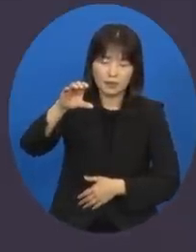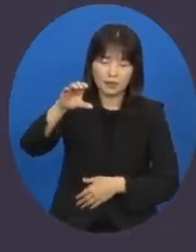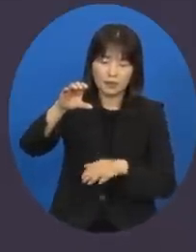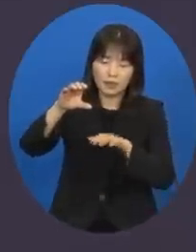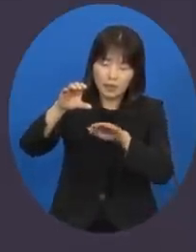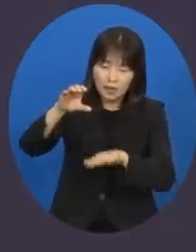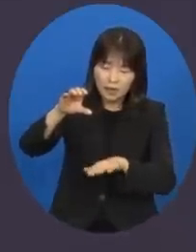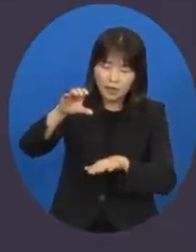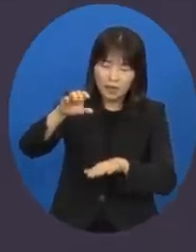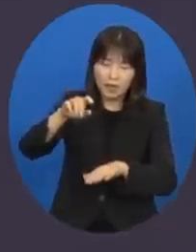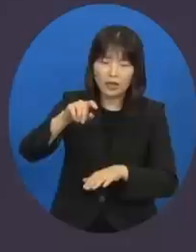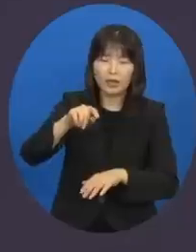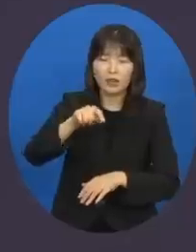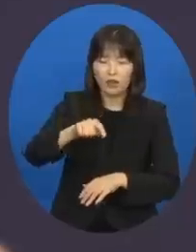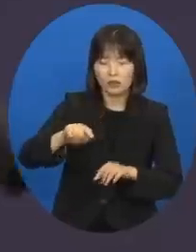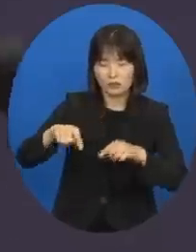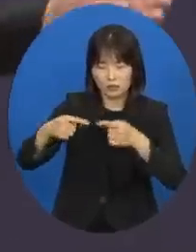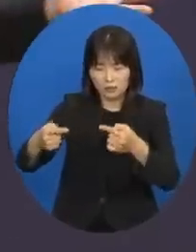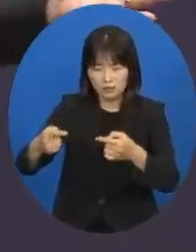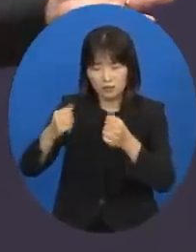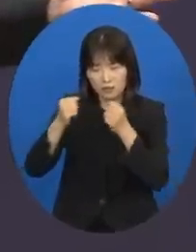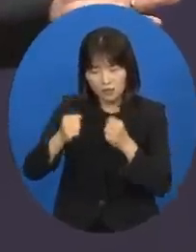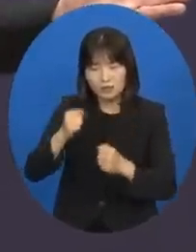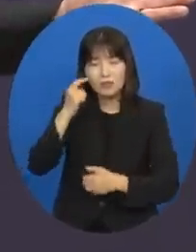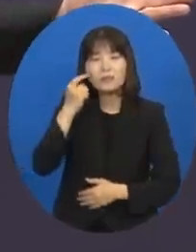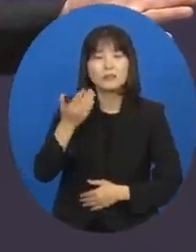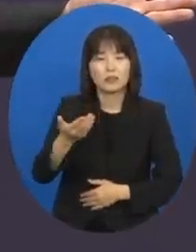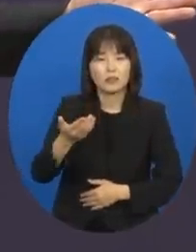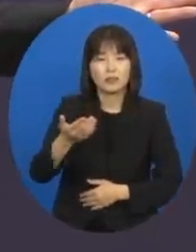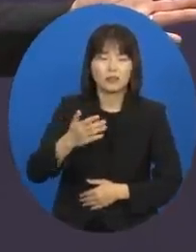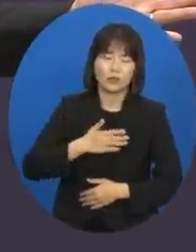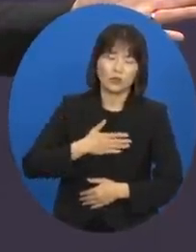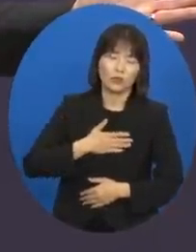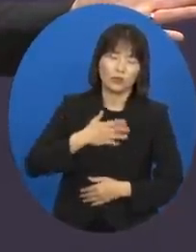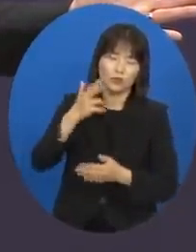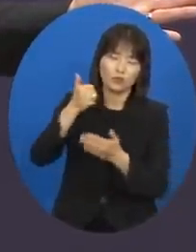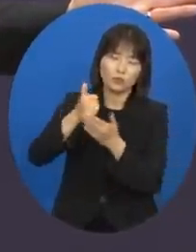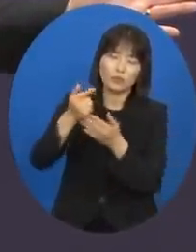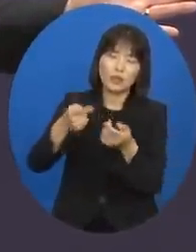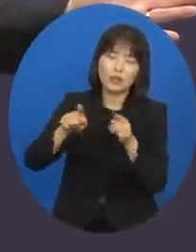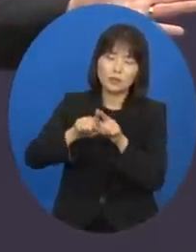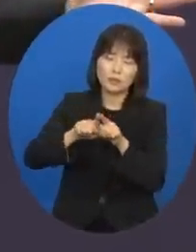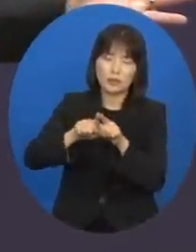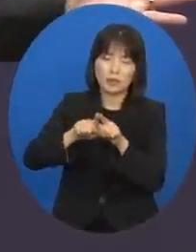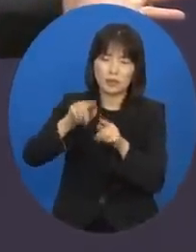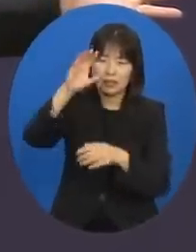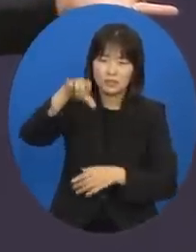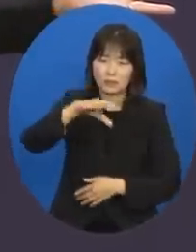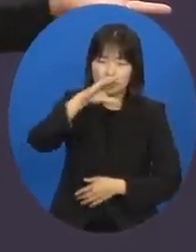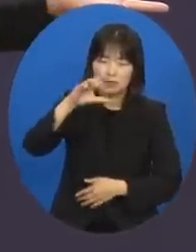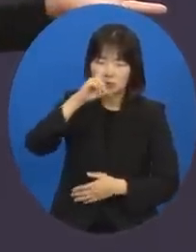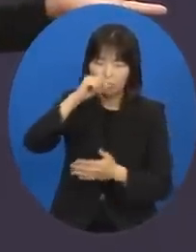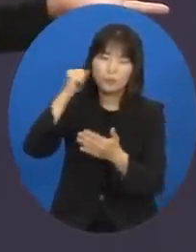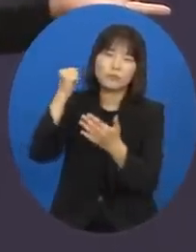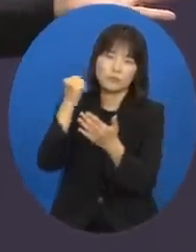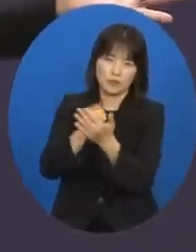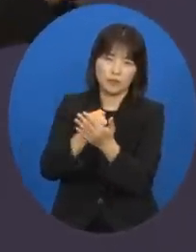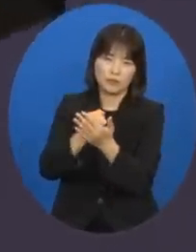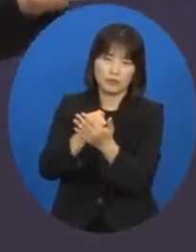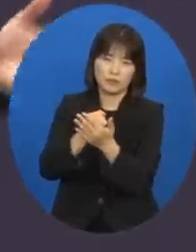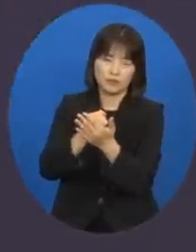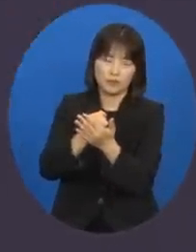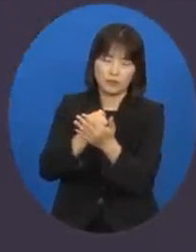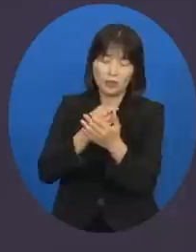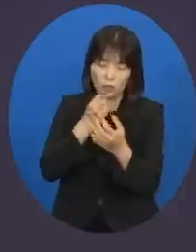네, 제가 거기에 있었습니다. 저도 주님과 함께 십자가에 못 박혔습니다. 저도 거기에 있었음을 고백하고 그